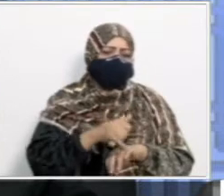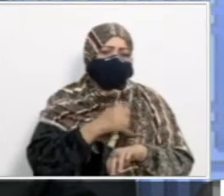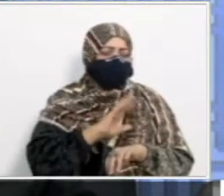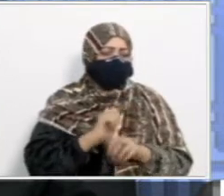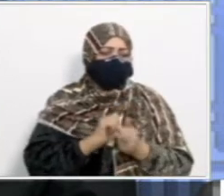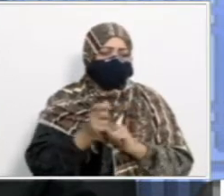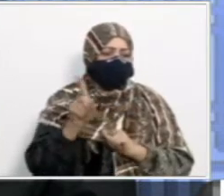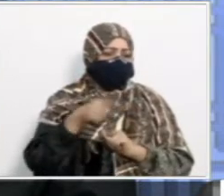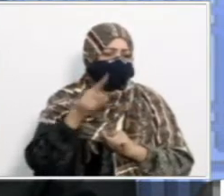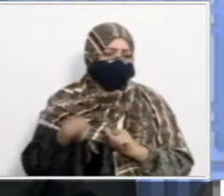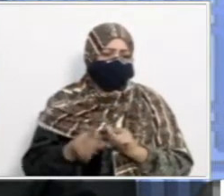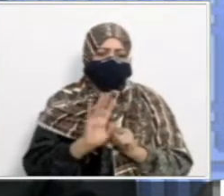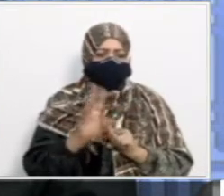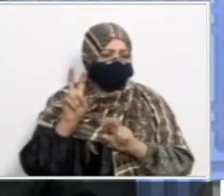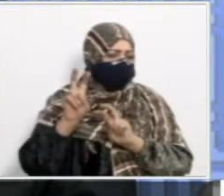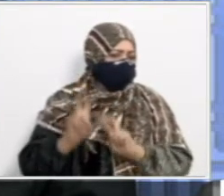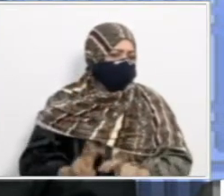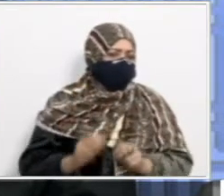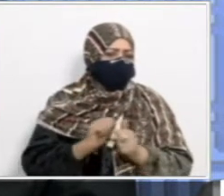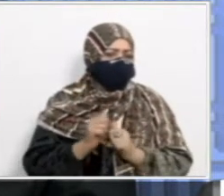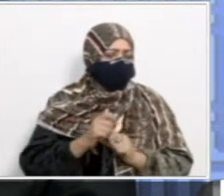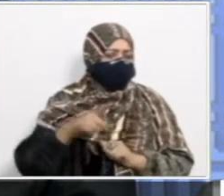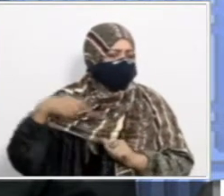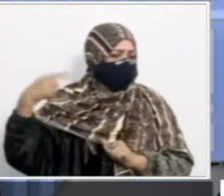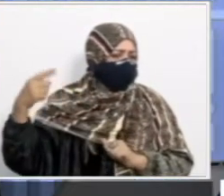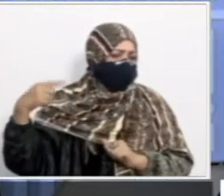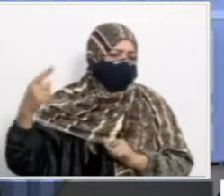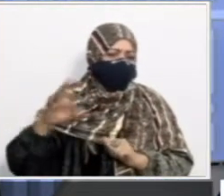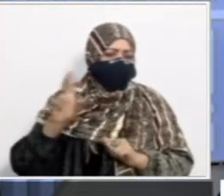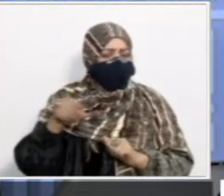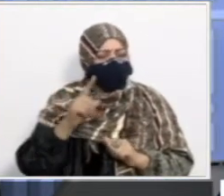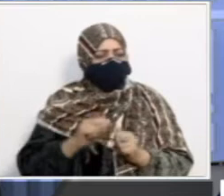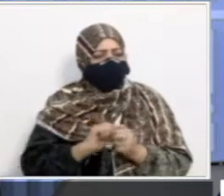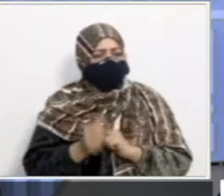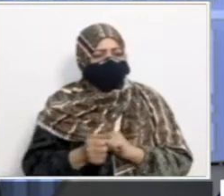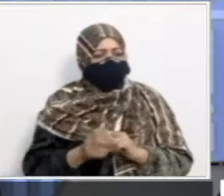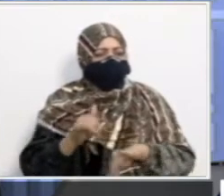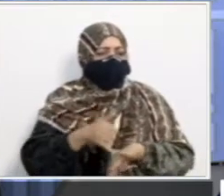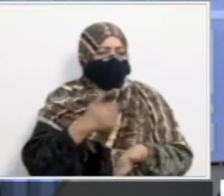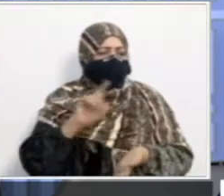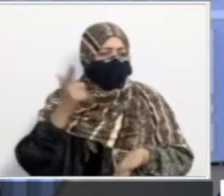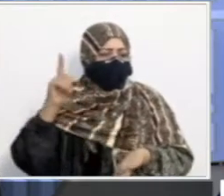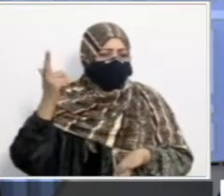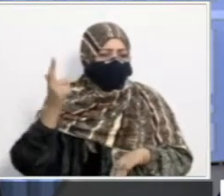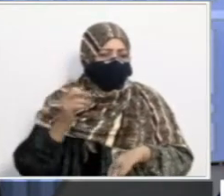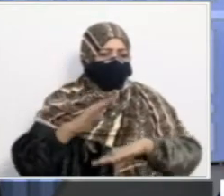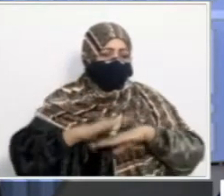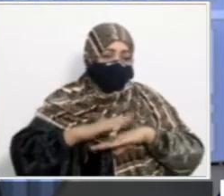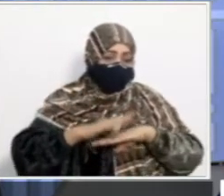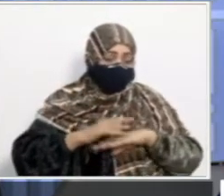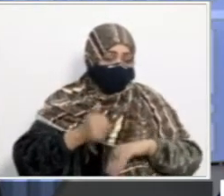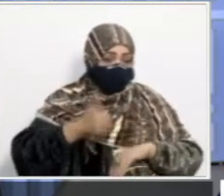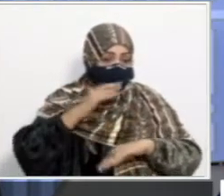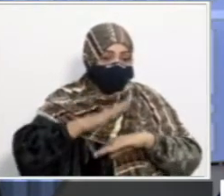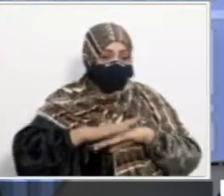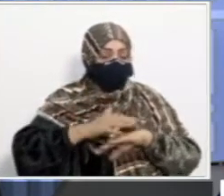به، هذا كان واحد يطلق وهو غير متزوج. لكن إذا كان عندكم العقد الخطبة هو أن يعني